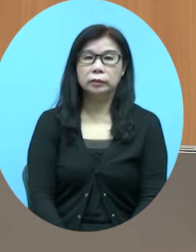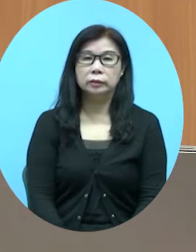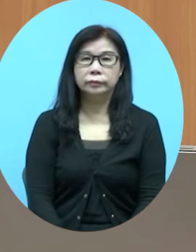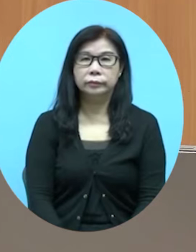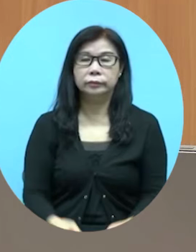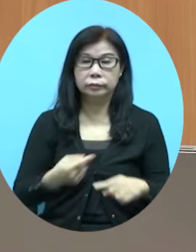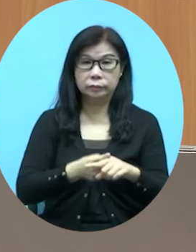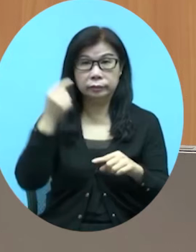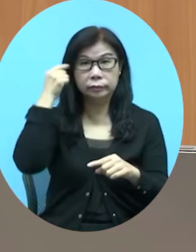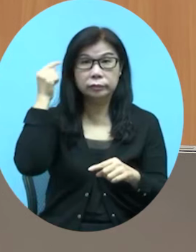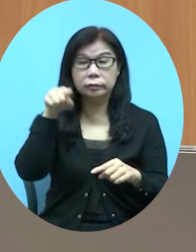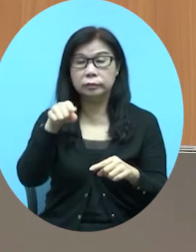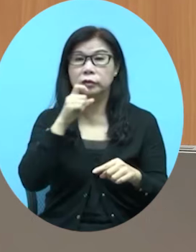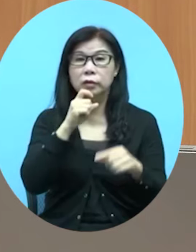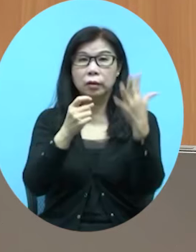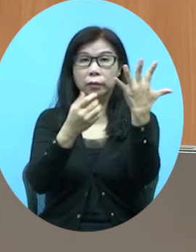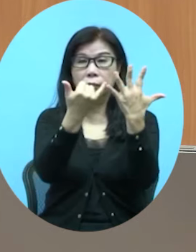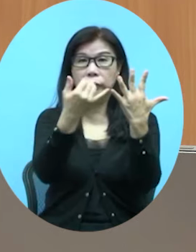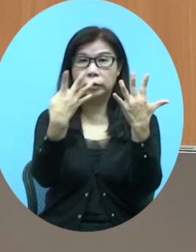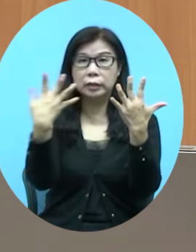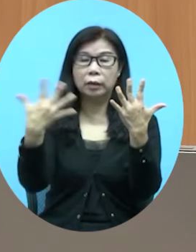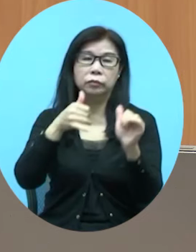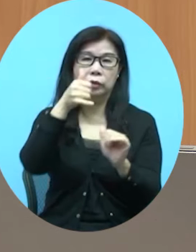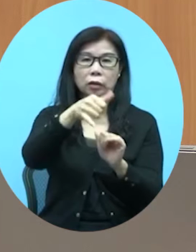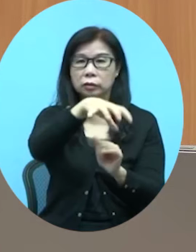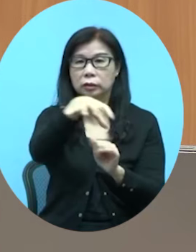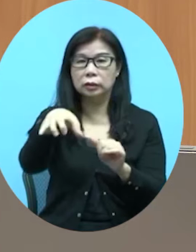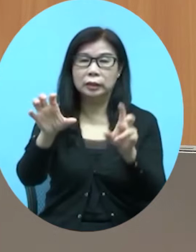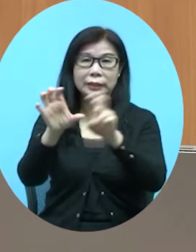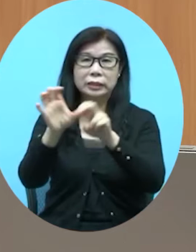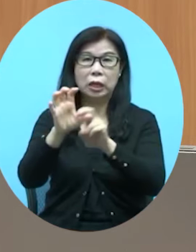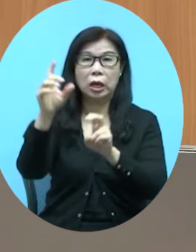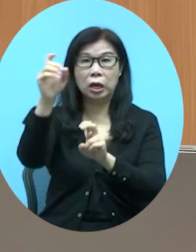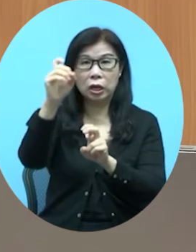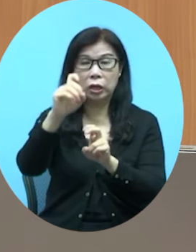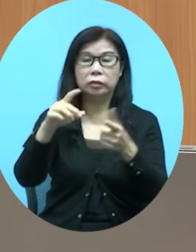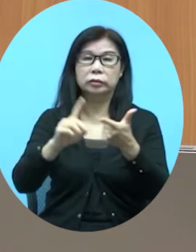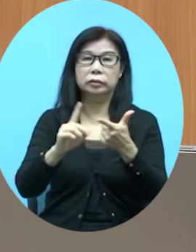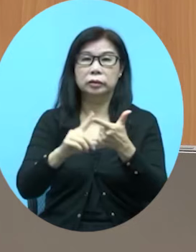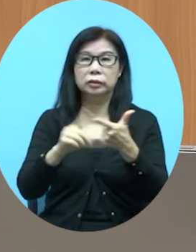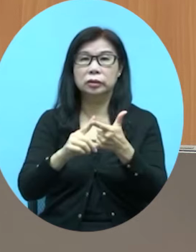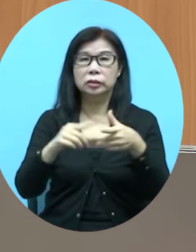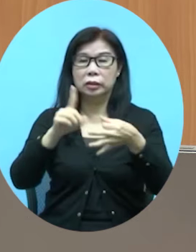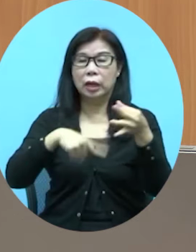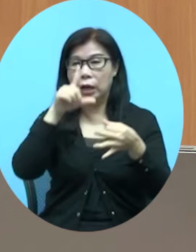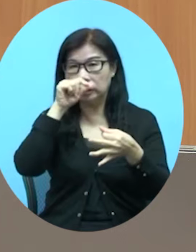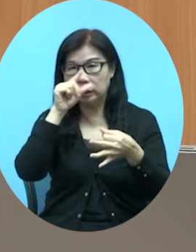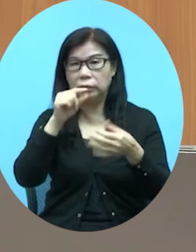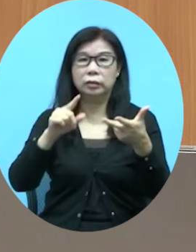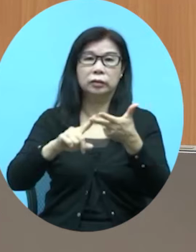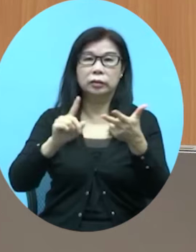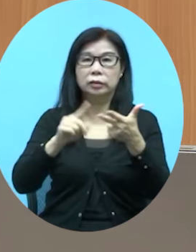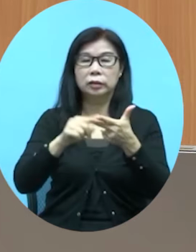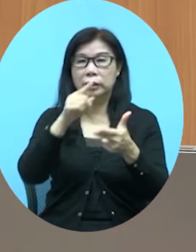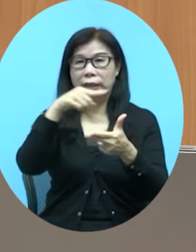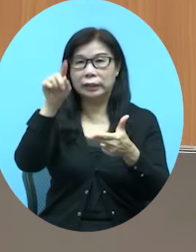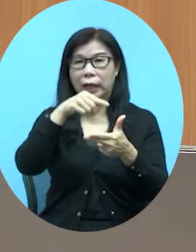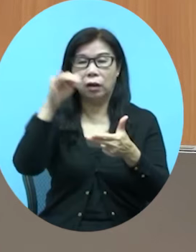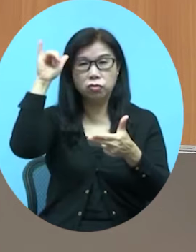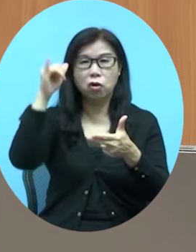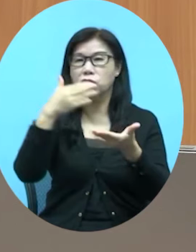我知道他應該去過很多地方例如西九龍俄士甸道或者大角咀